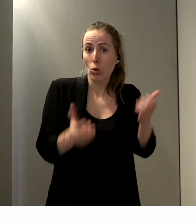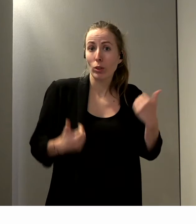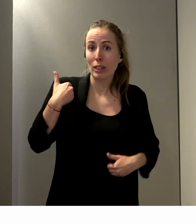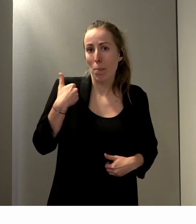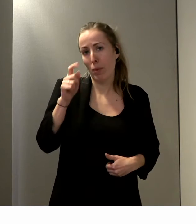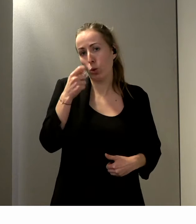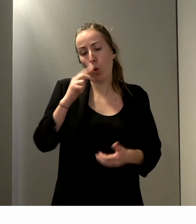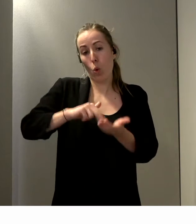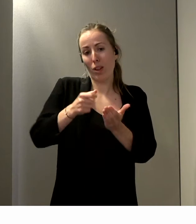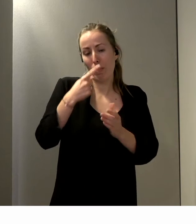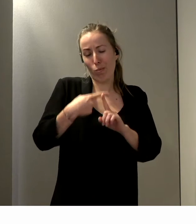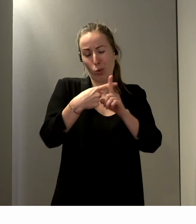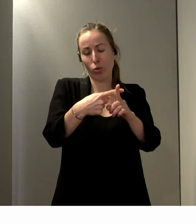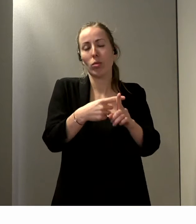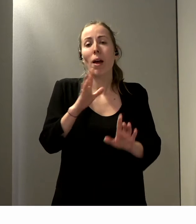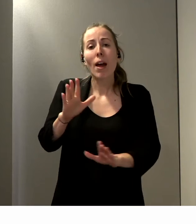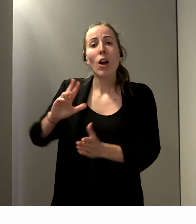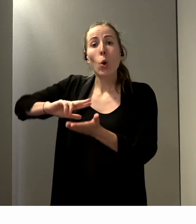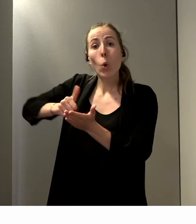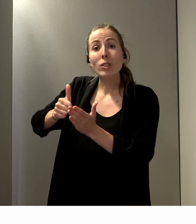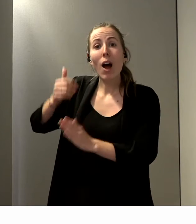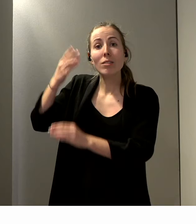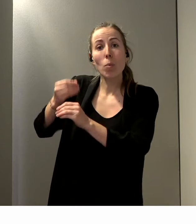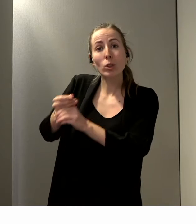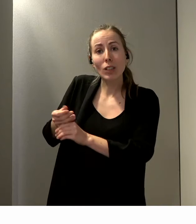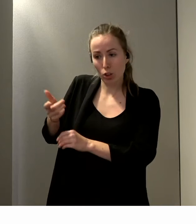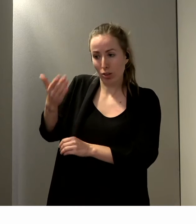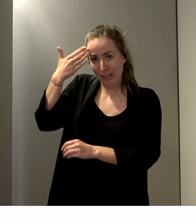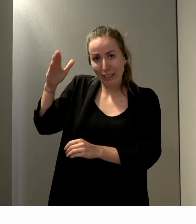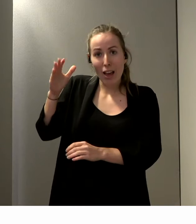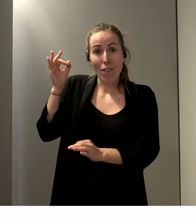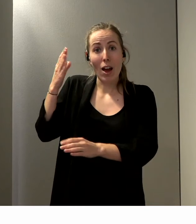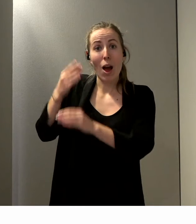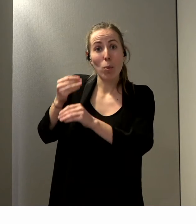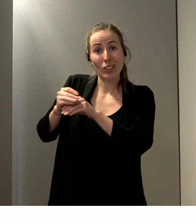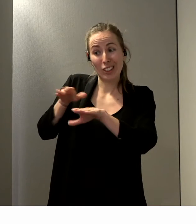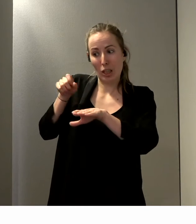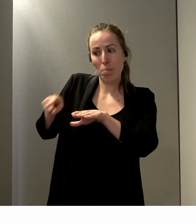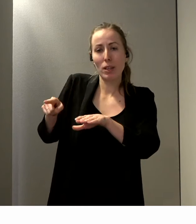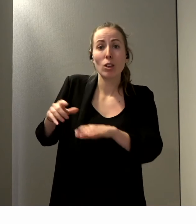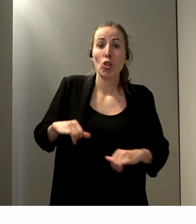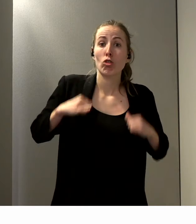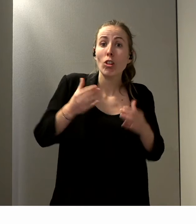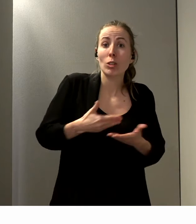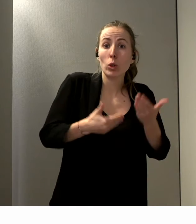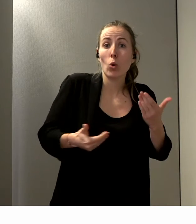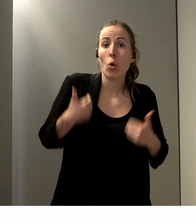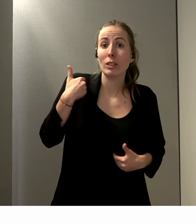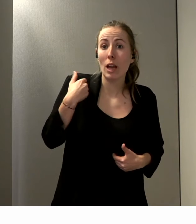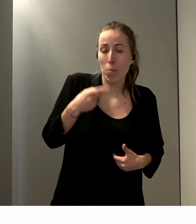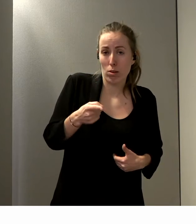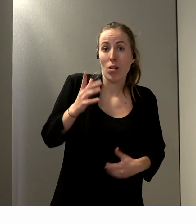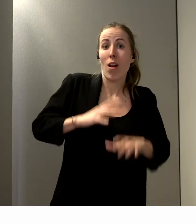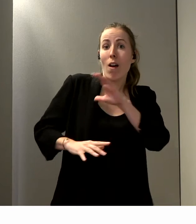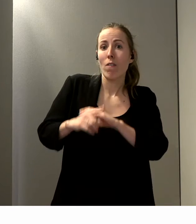ce qui m'importe aussi, c'est le contrat d'apprentissage. L'apprentissage, vous savez, on est parti de très loin sur l'apprentissage. Les jeunes en situation de handicap, c'était,